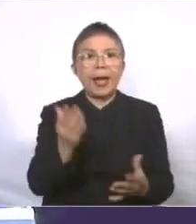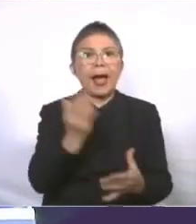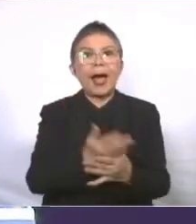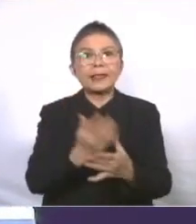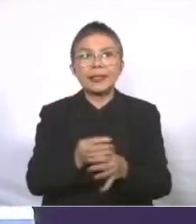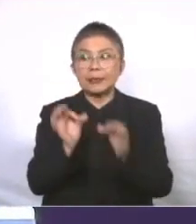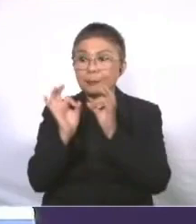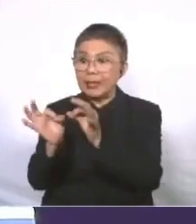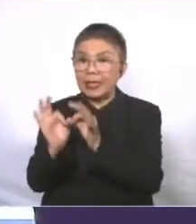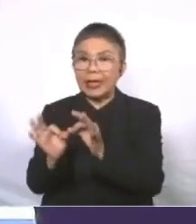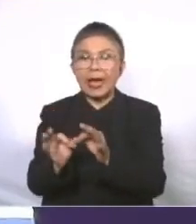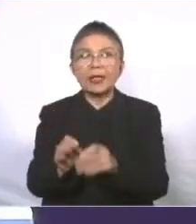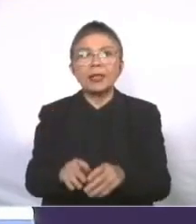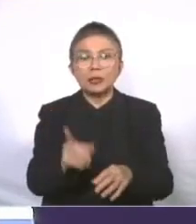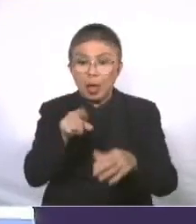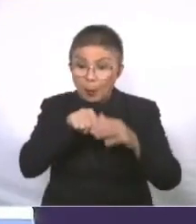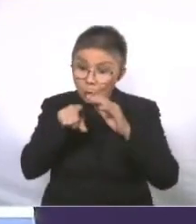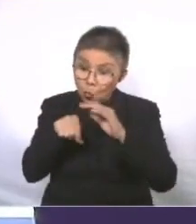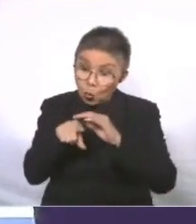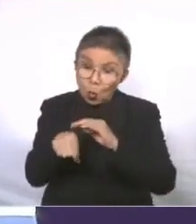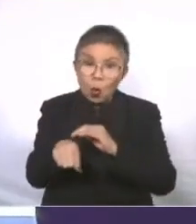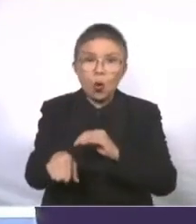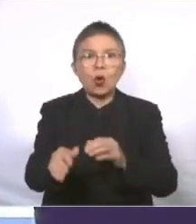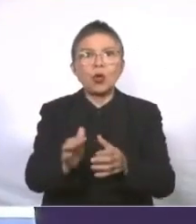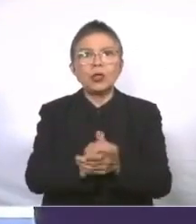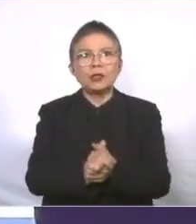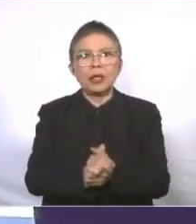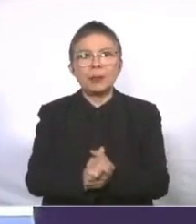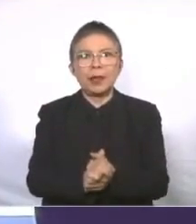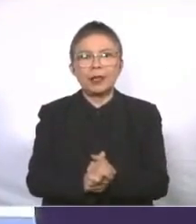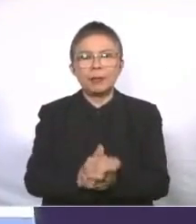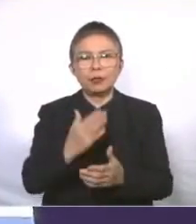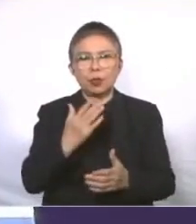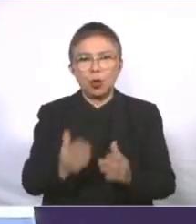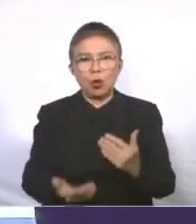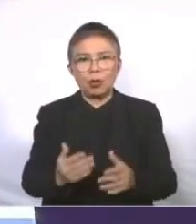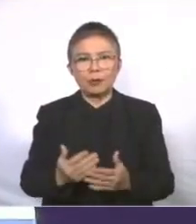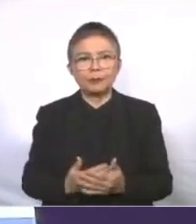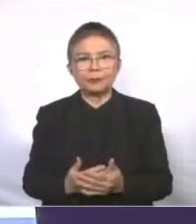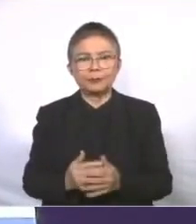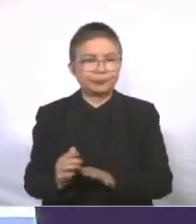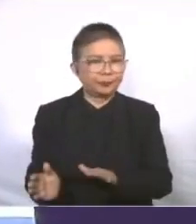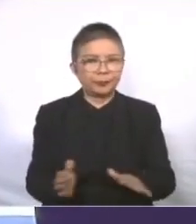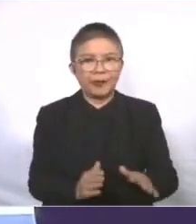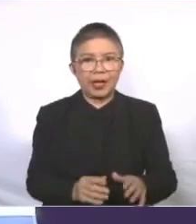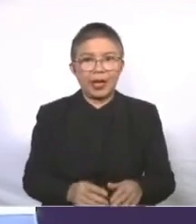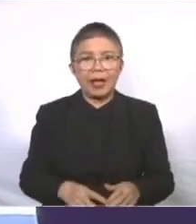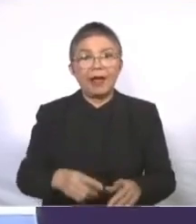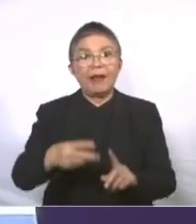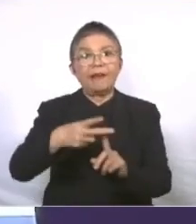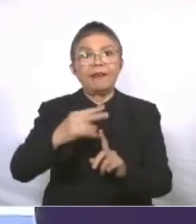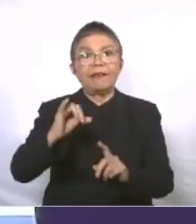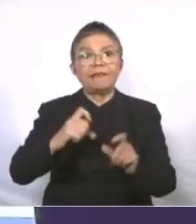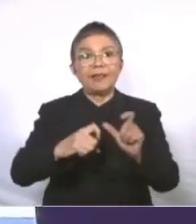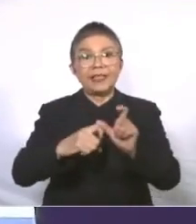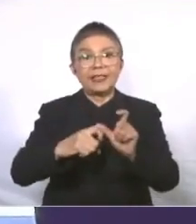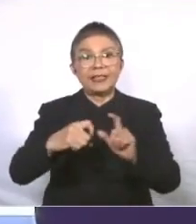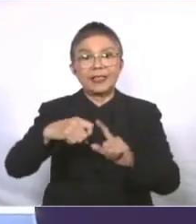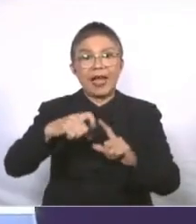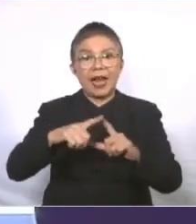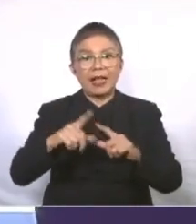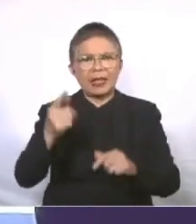pendidikan bisa sampai pada ee yang dibutuhkan sementara fiskal yang dibutuhkan kita harus